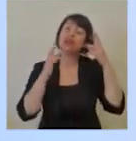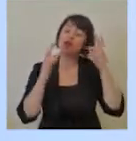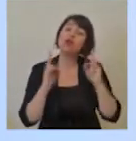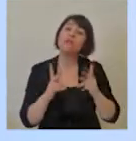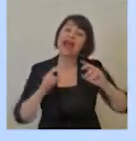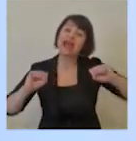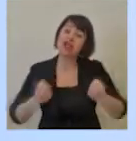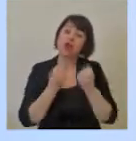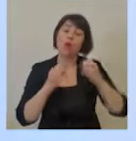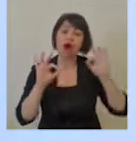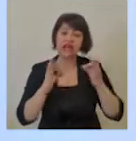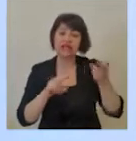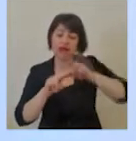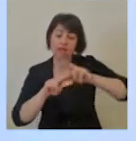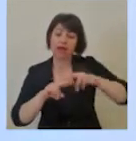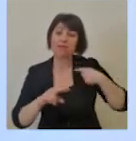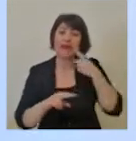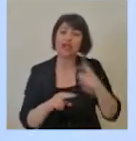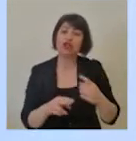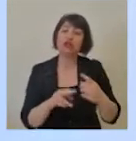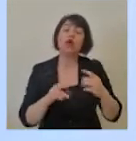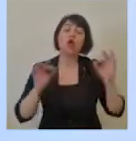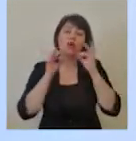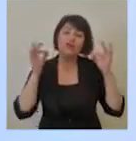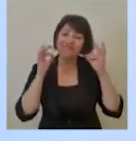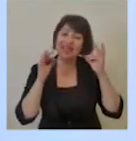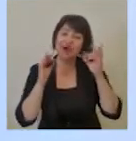وأجناسه وهاماته، خاصة بعد